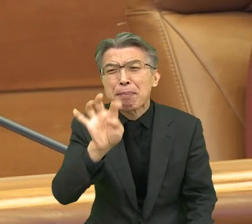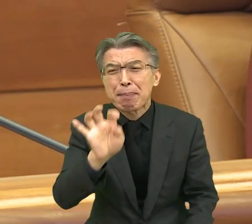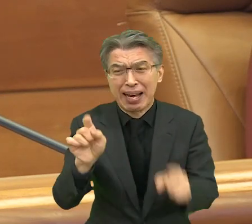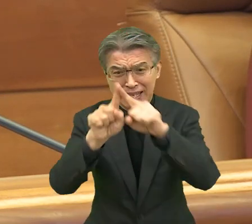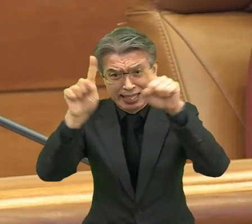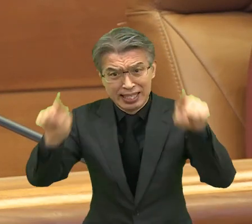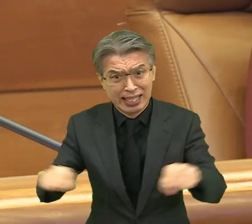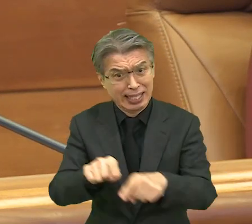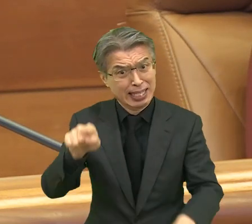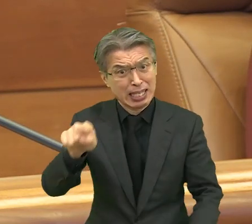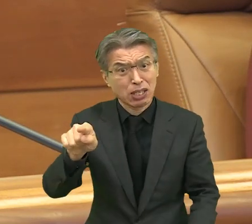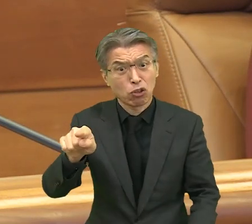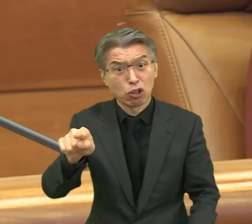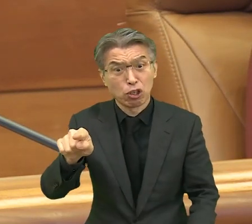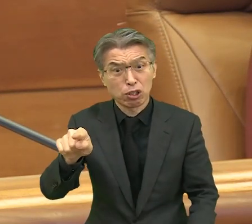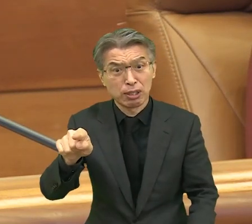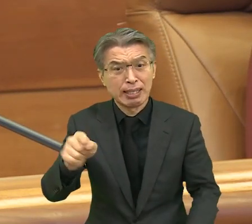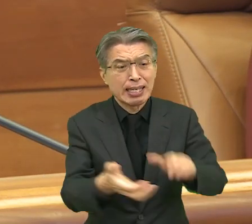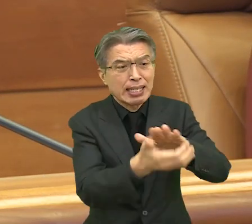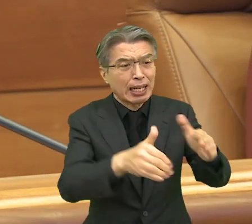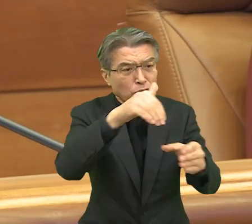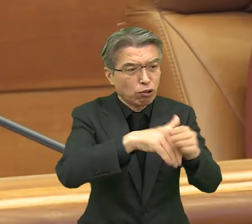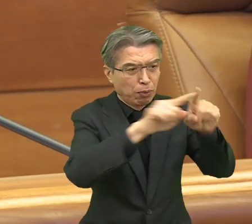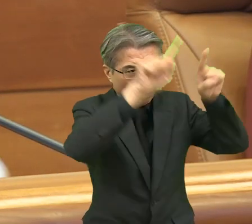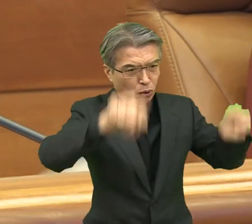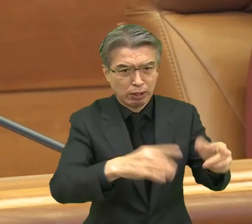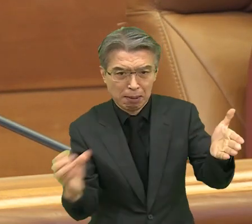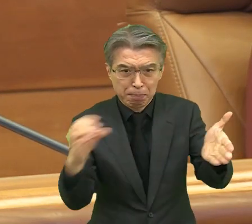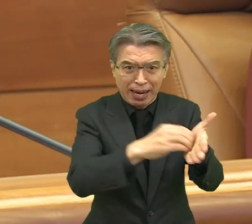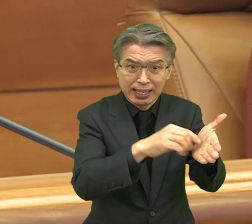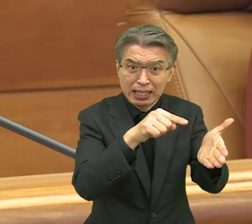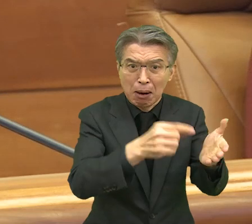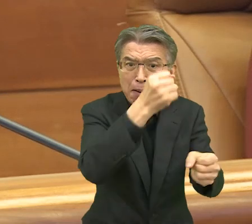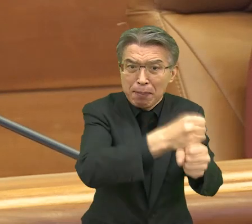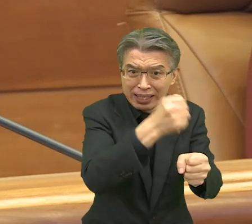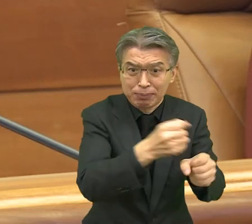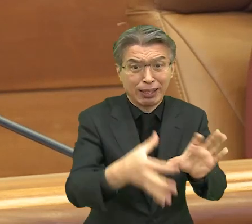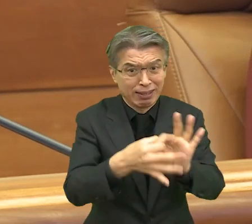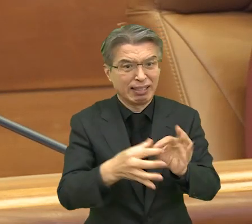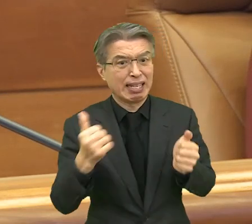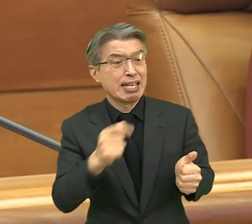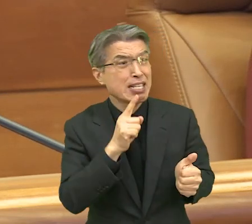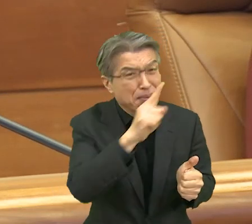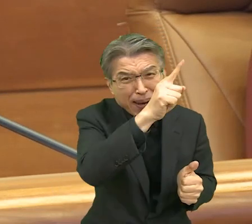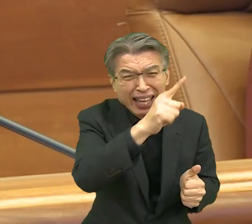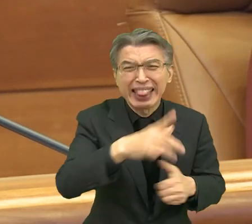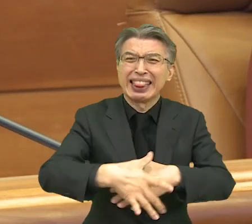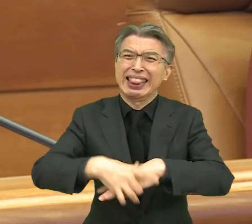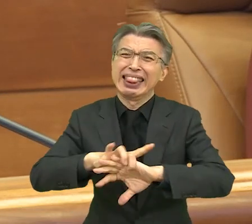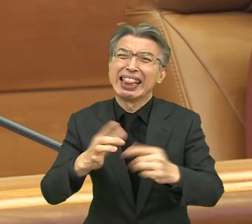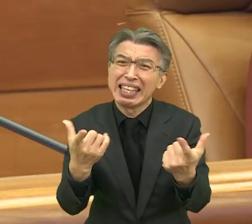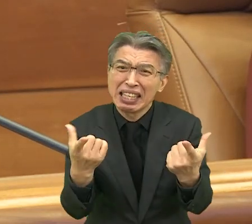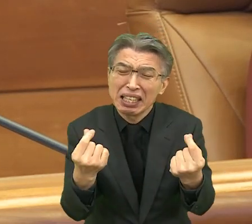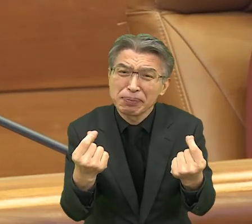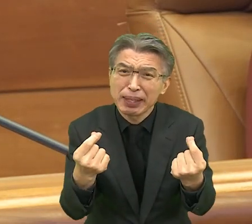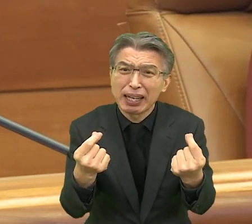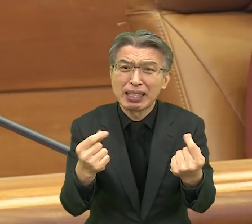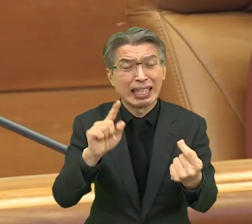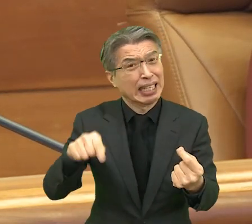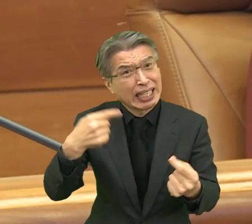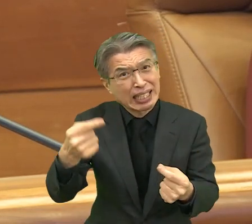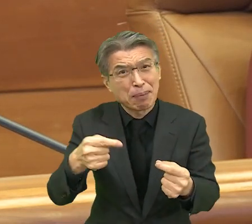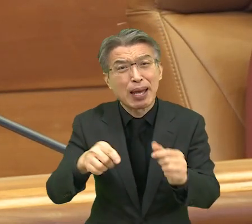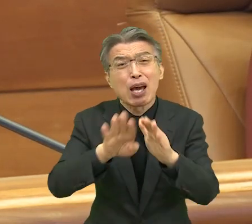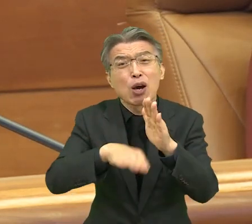표기된 사전투표용지 발급 행위에 대한 심판 청구는 부적법합니다. 다음으로 공선법